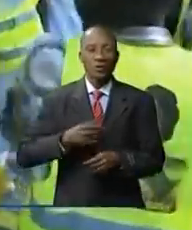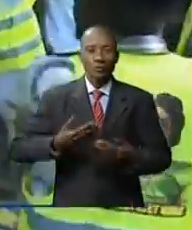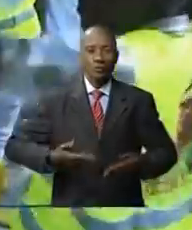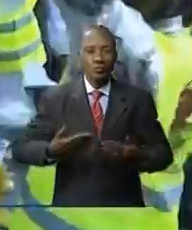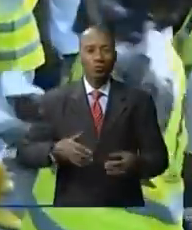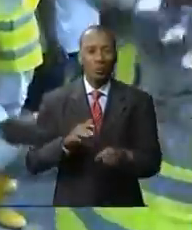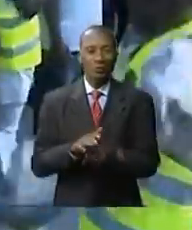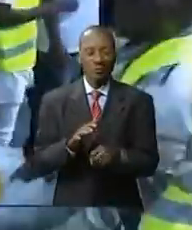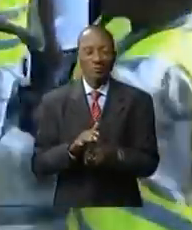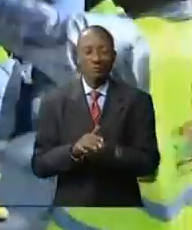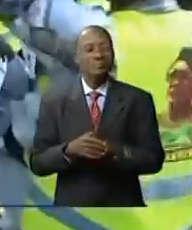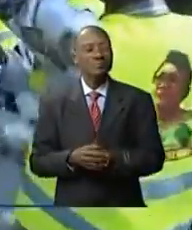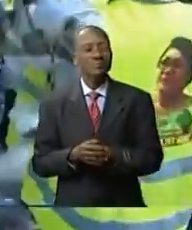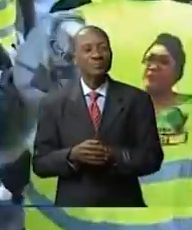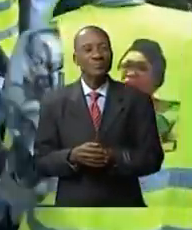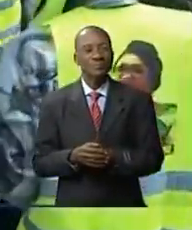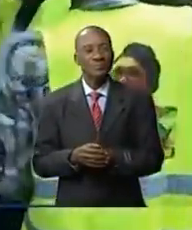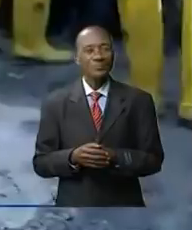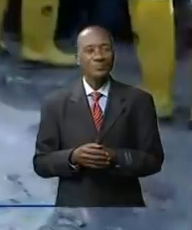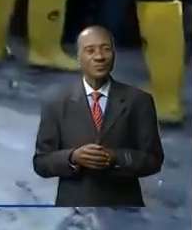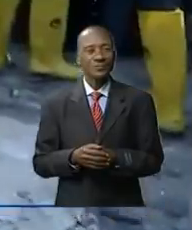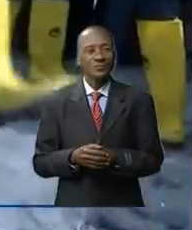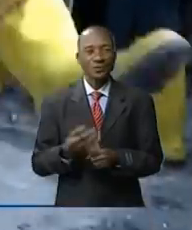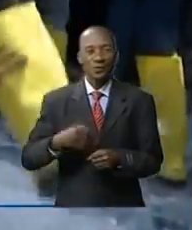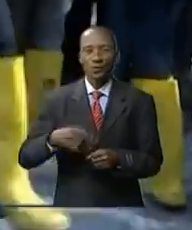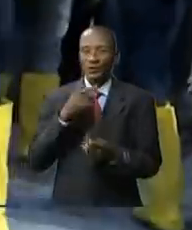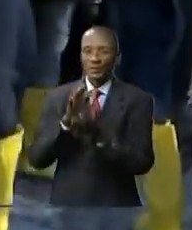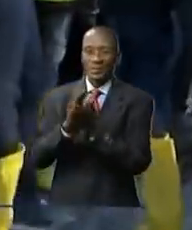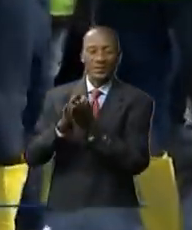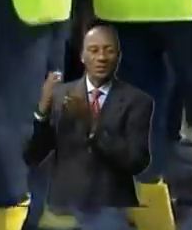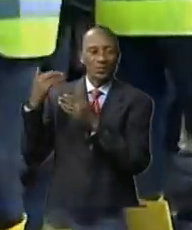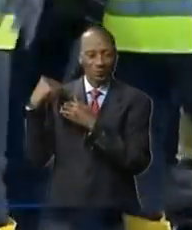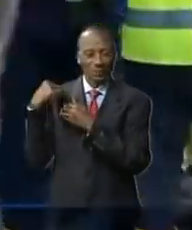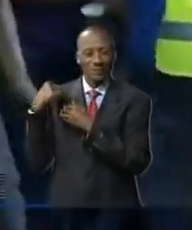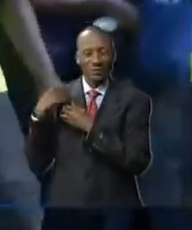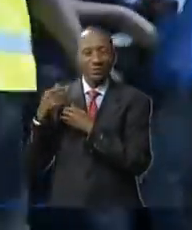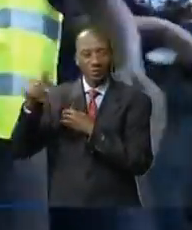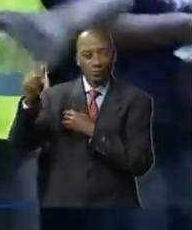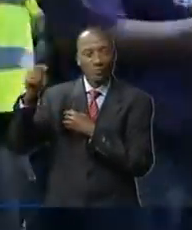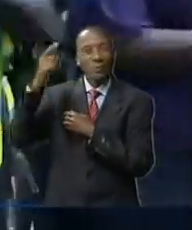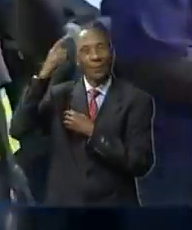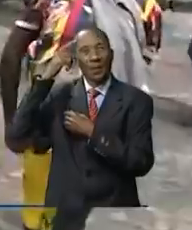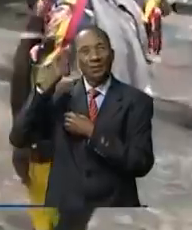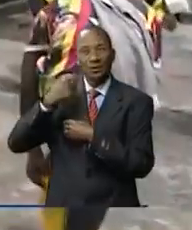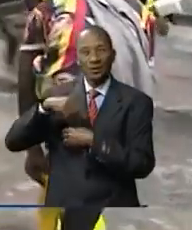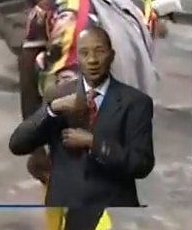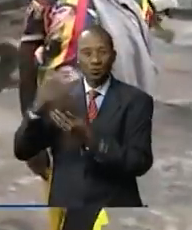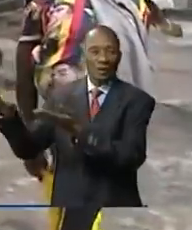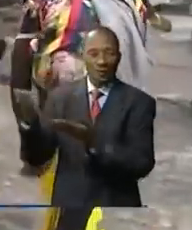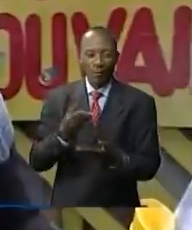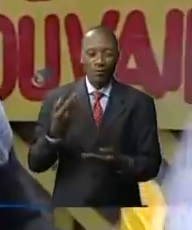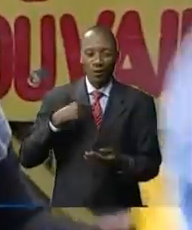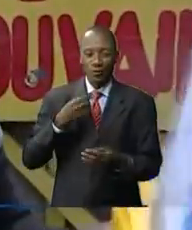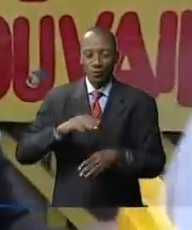Nous sommes très contents et nous remercions l'honorable pour avoir pensé à nous. Mais les lots à Kanisibiso, à Pesibiso, à Bot, à